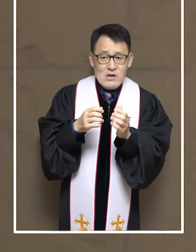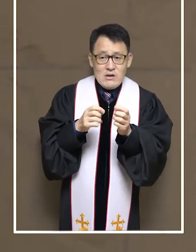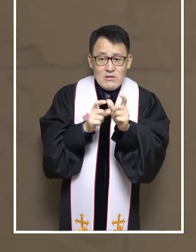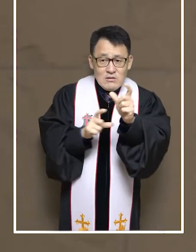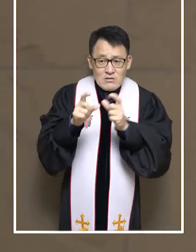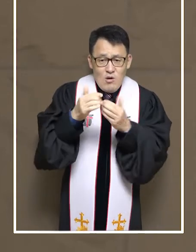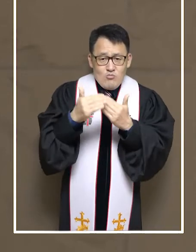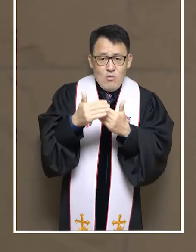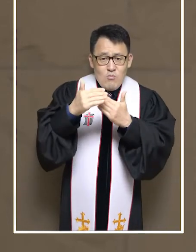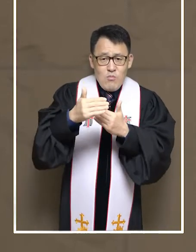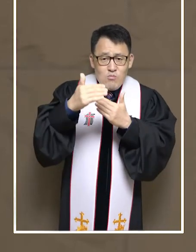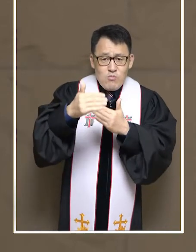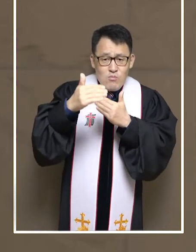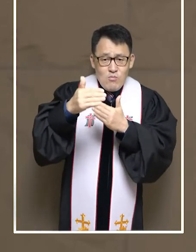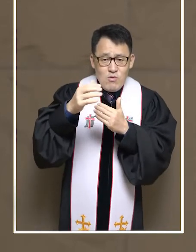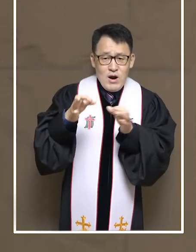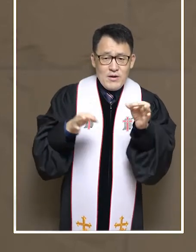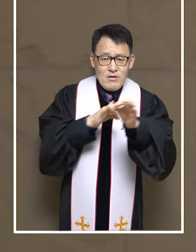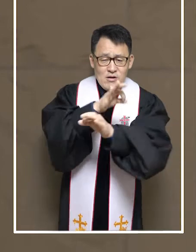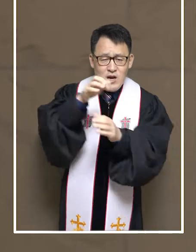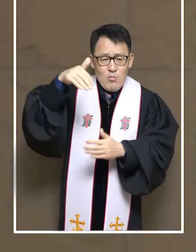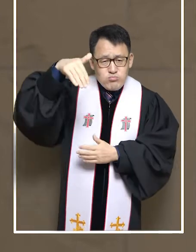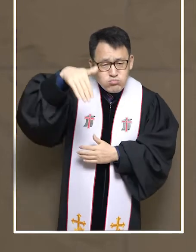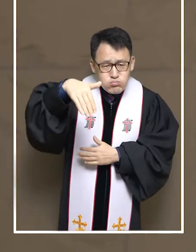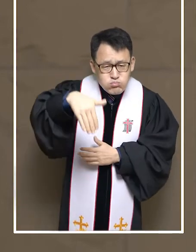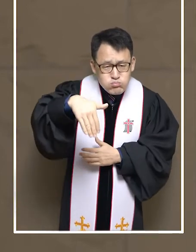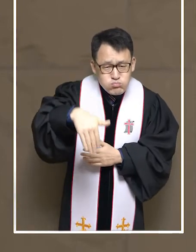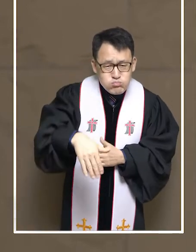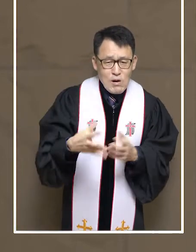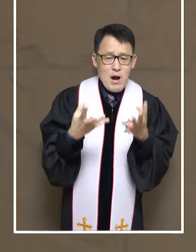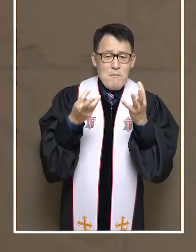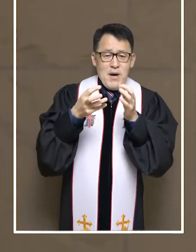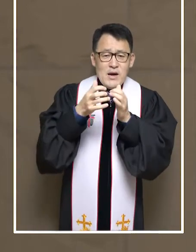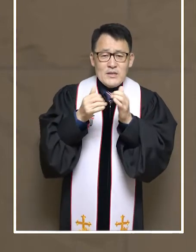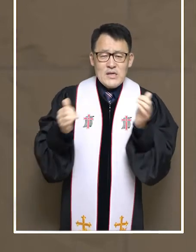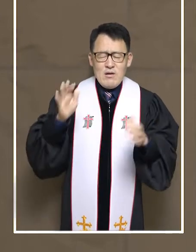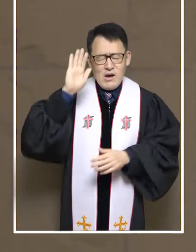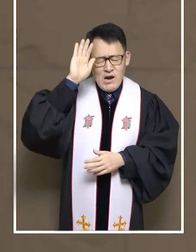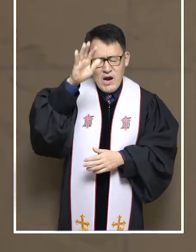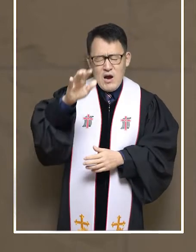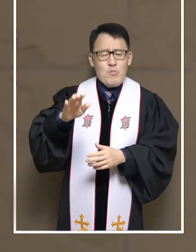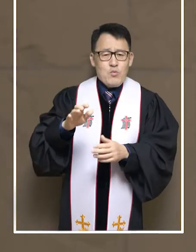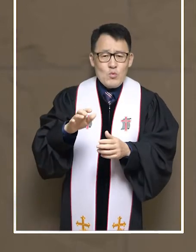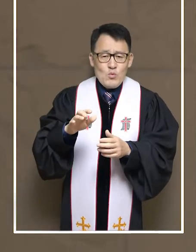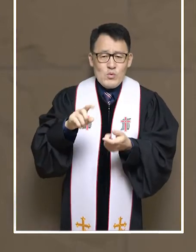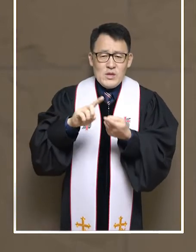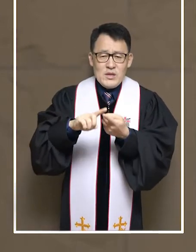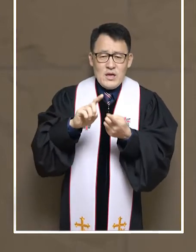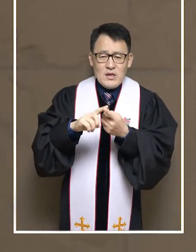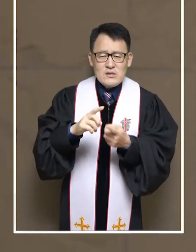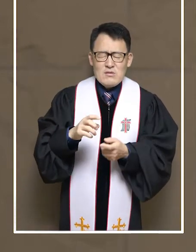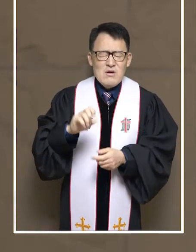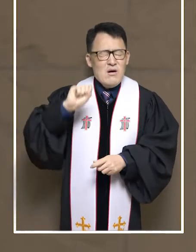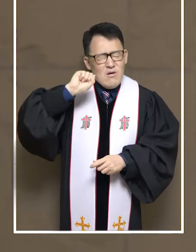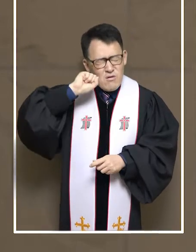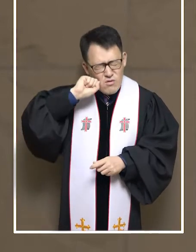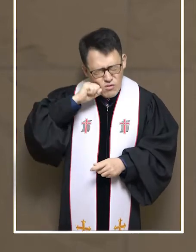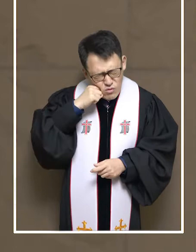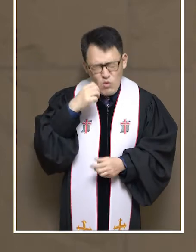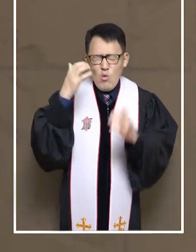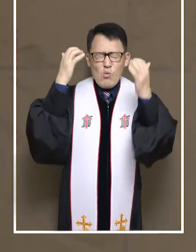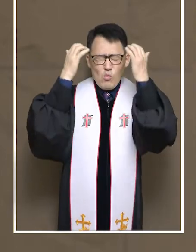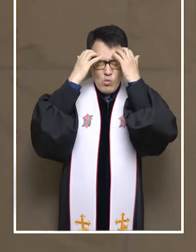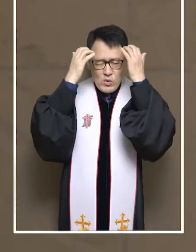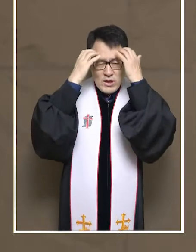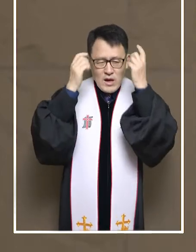있고 경제가 바닥으로 치닫고 있고 그리고 많은 사람들이 미래가 암담하여 못 견딜